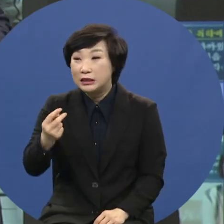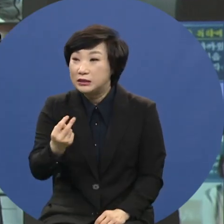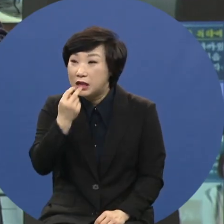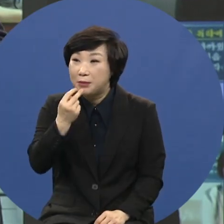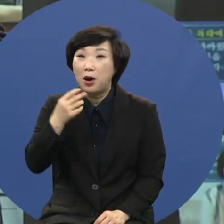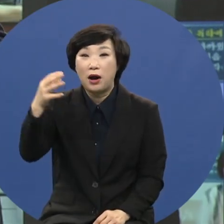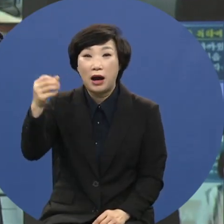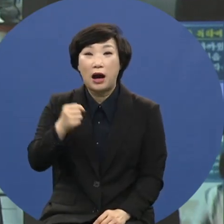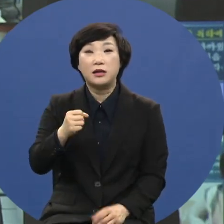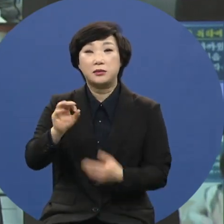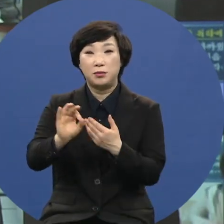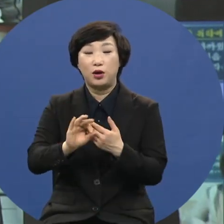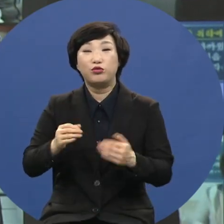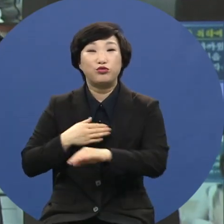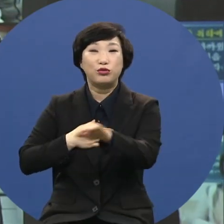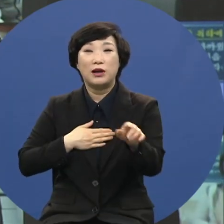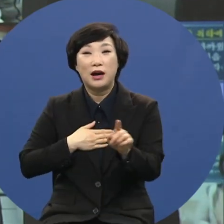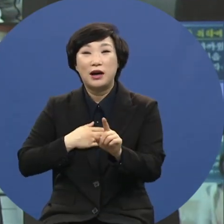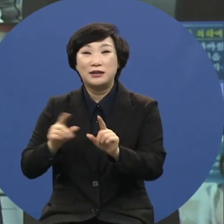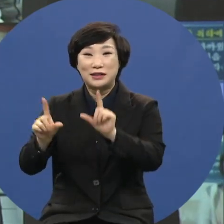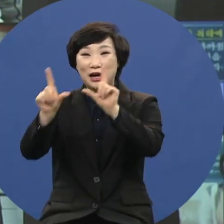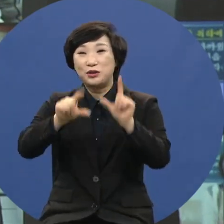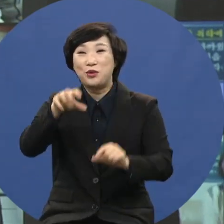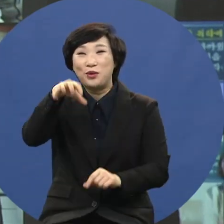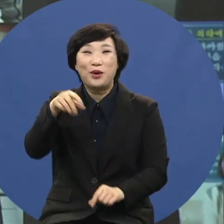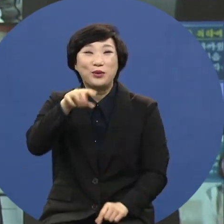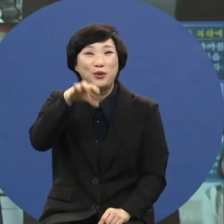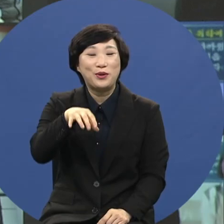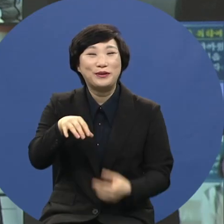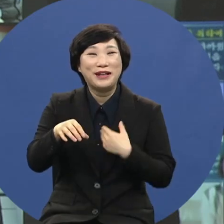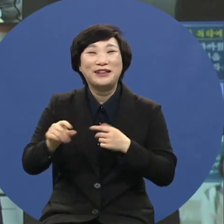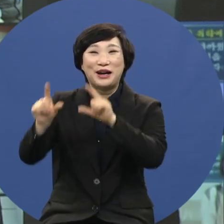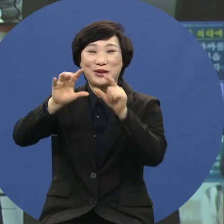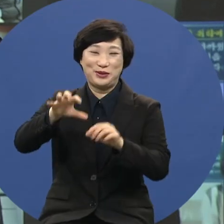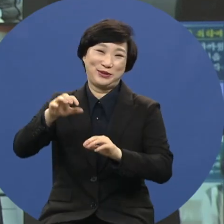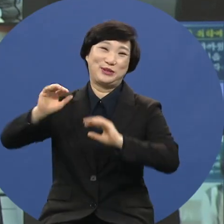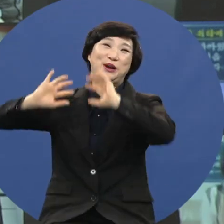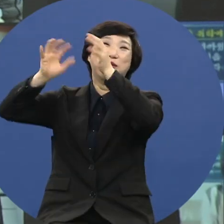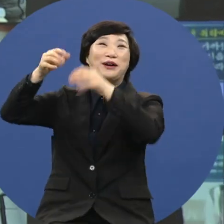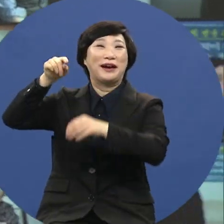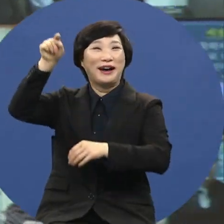생명을 얻으면 어디서 살 것이냐? 거주지는 천국이라 이 말입니다.